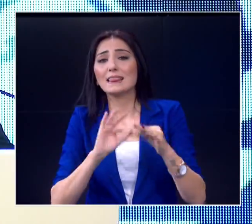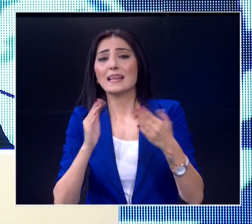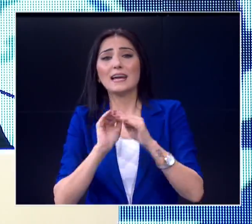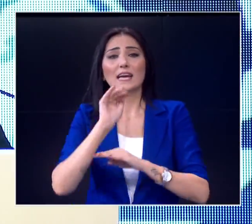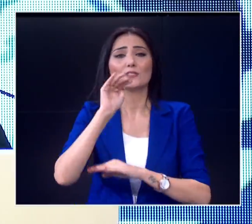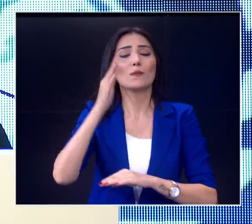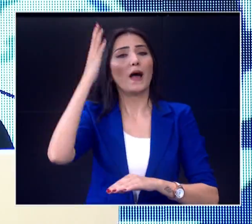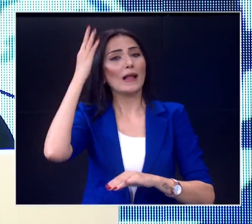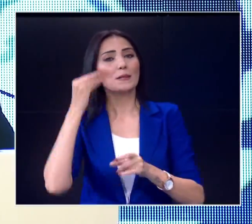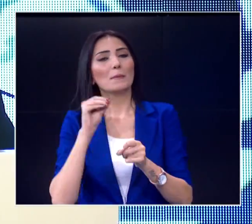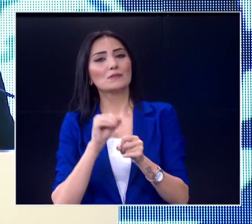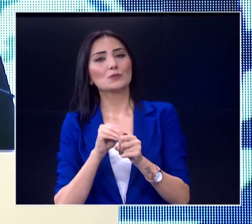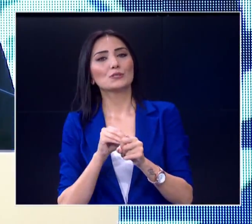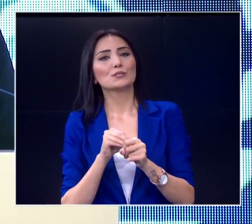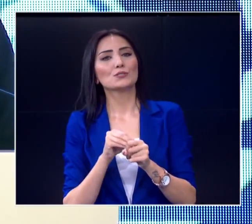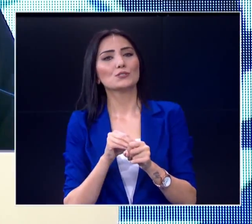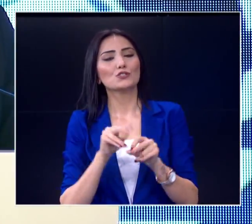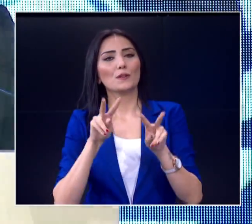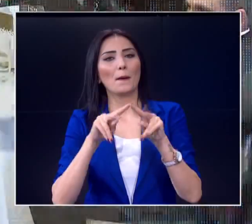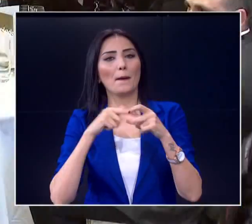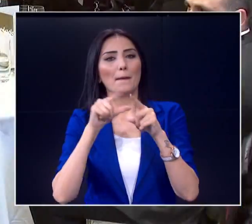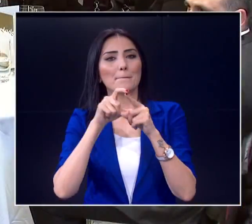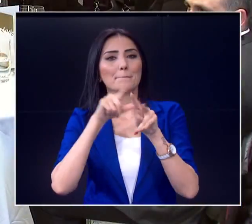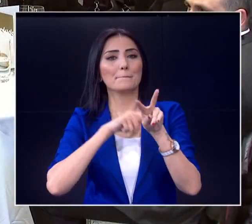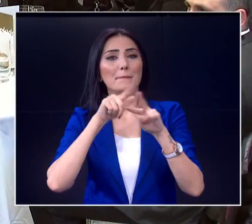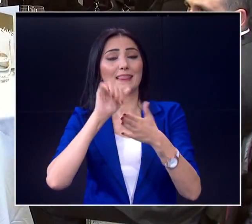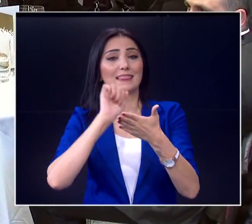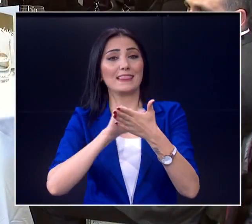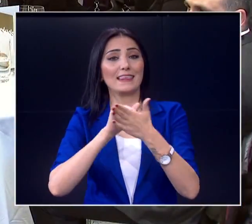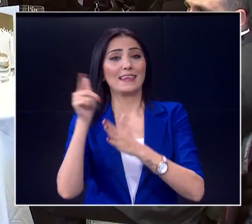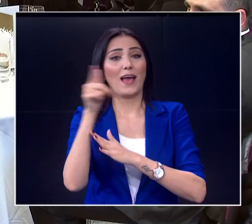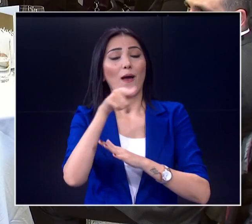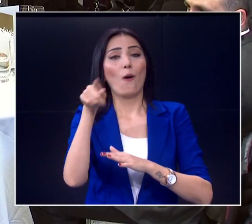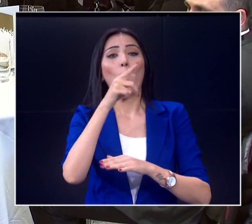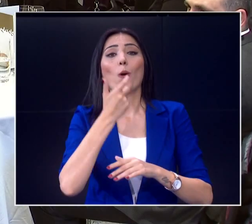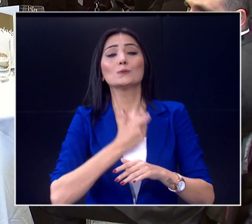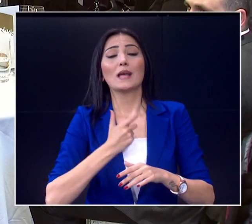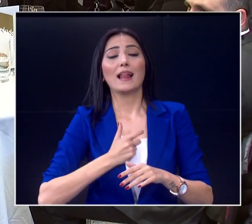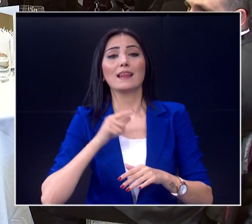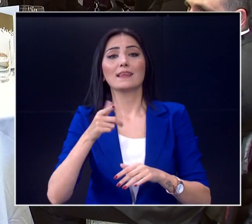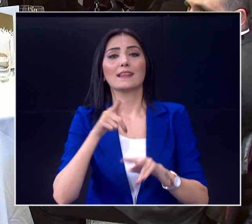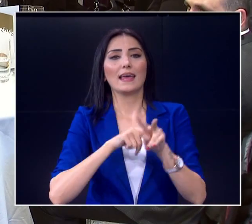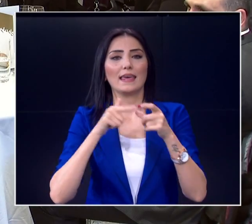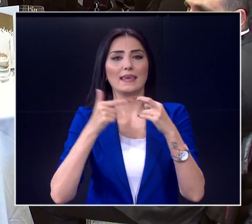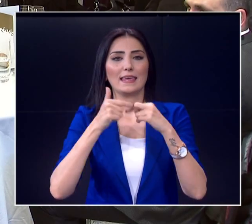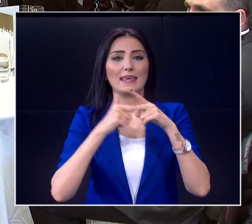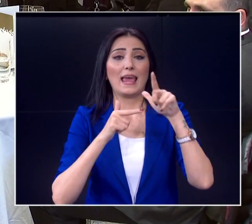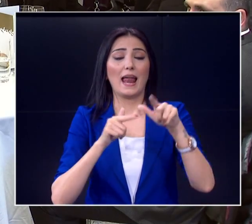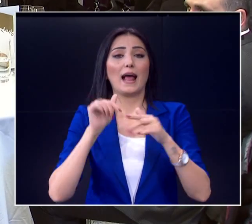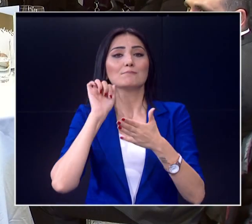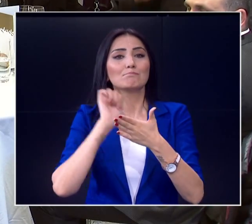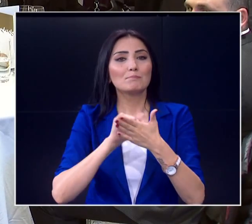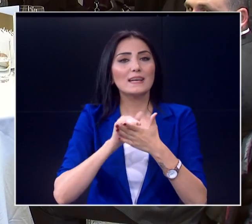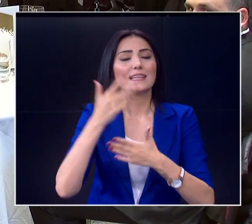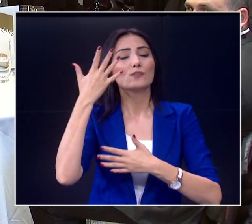yaşandığını anlamak için medyaya, özellikle de yerel medyaya çok ihtiyaç var. Yerel